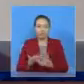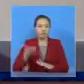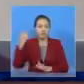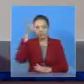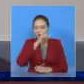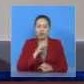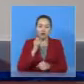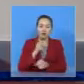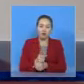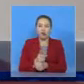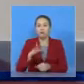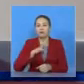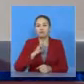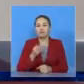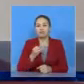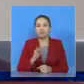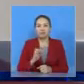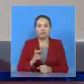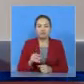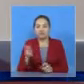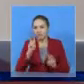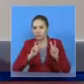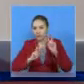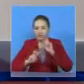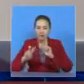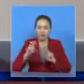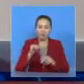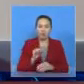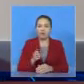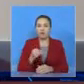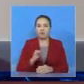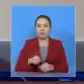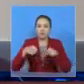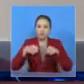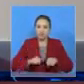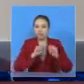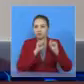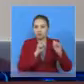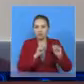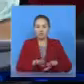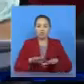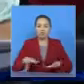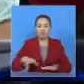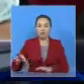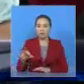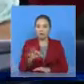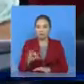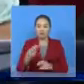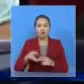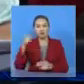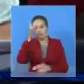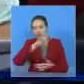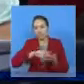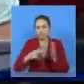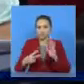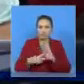по госзаказу было проведено социологическое исследование по определению уровня правовой защищенности детей области. В этом году